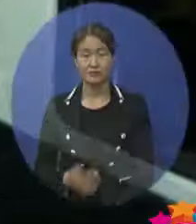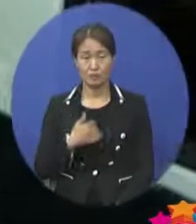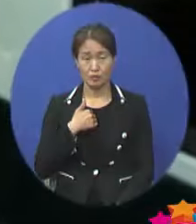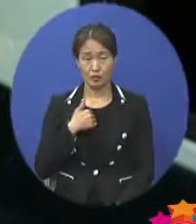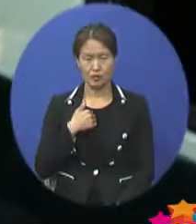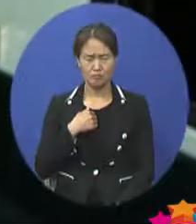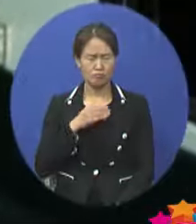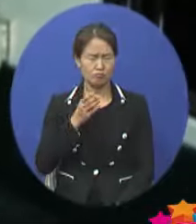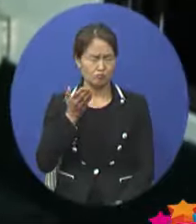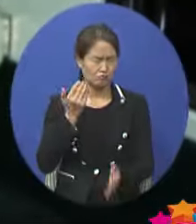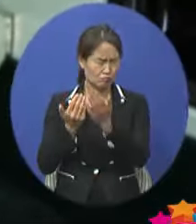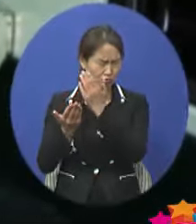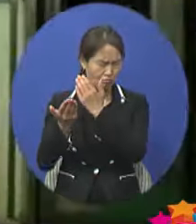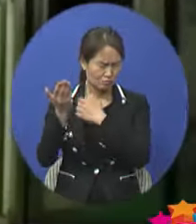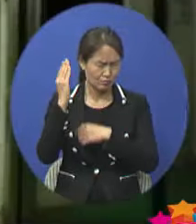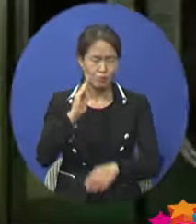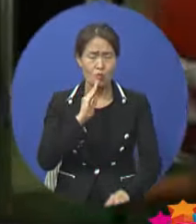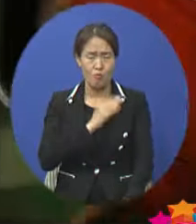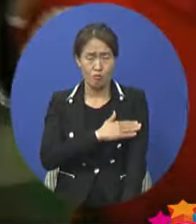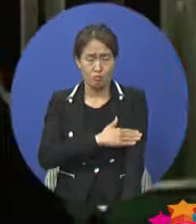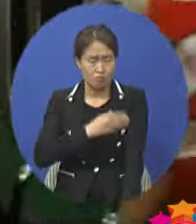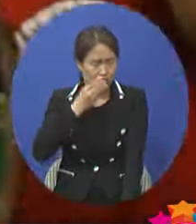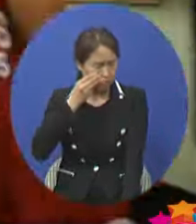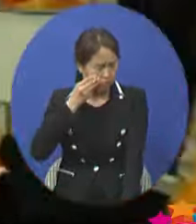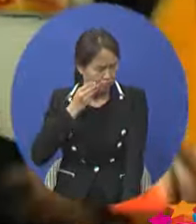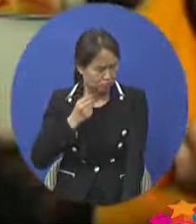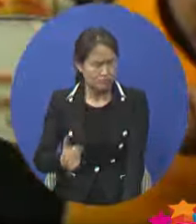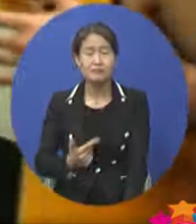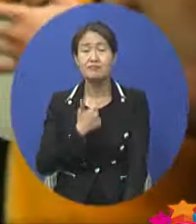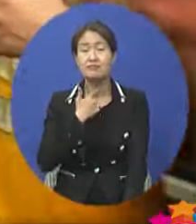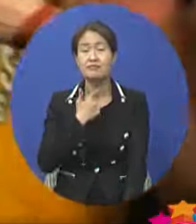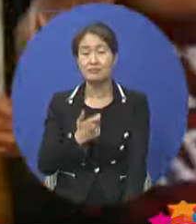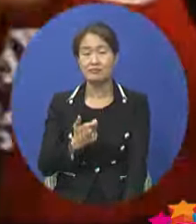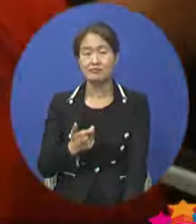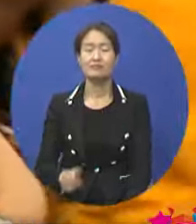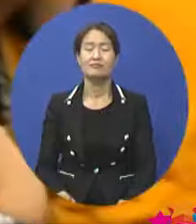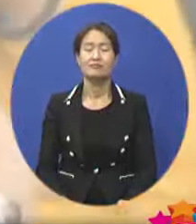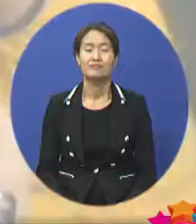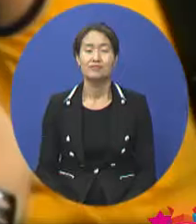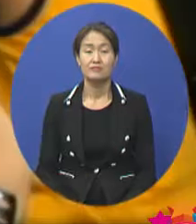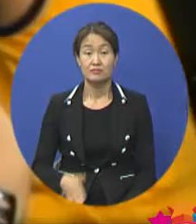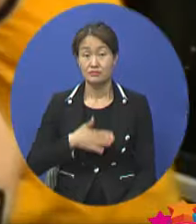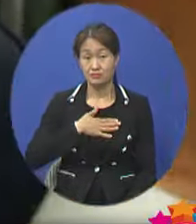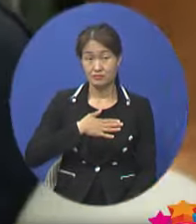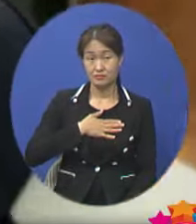왕년에 참 잘 나갔었다 왕년에